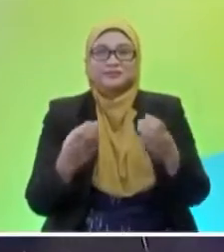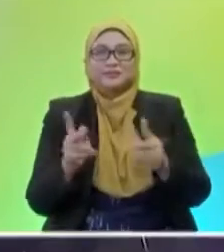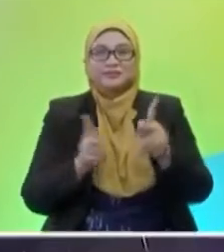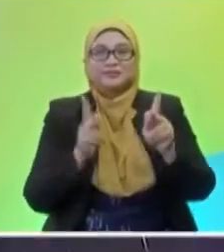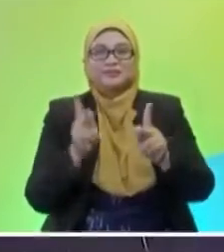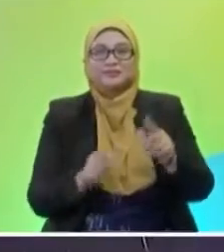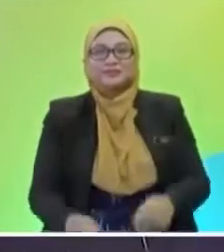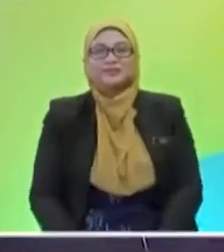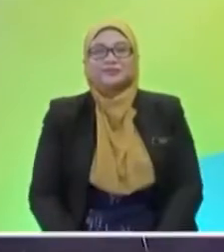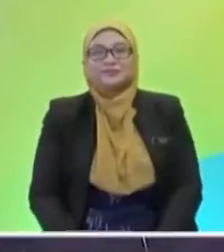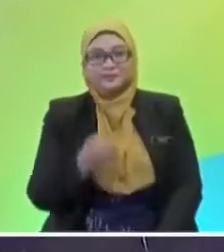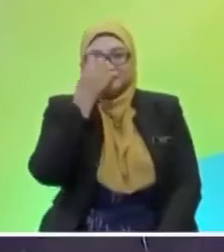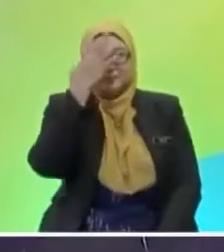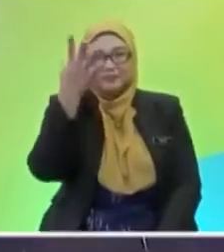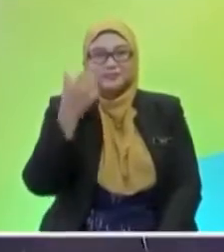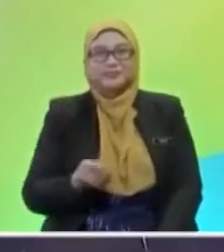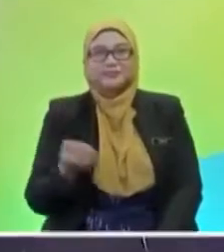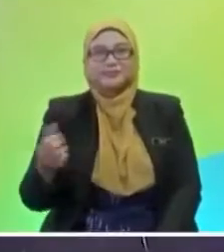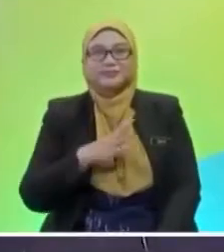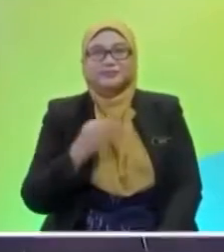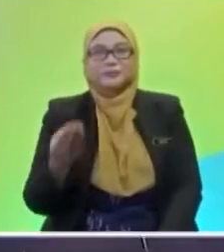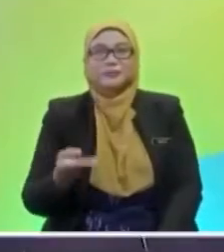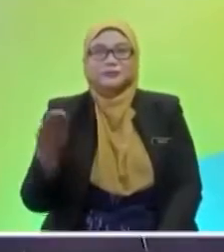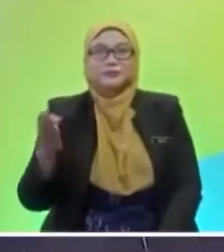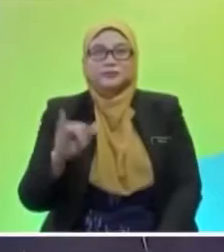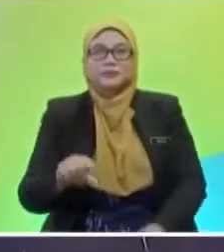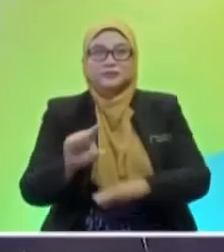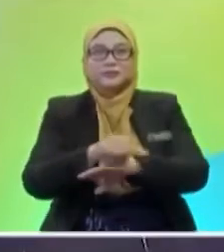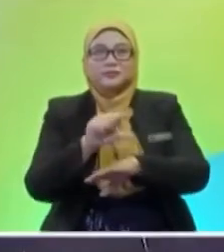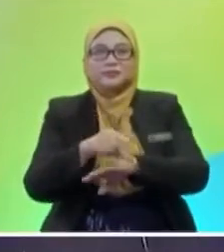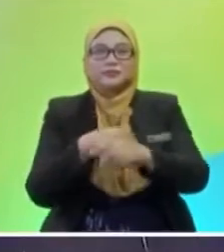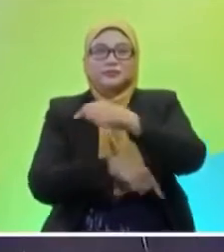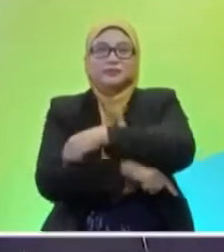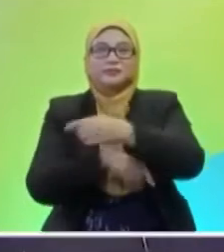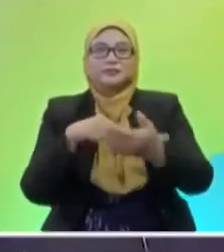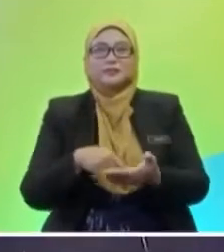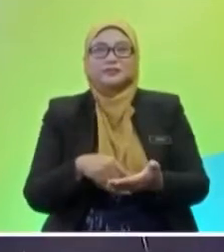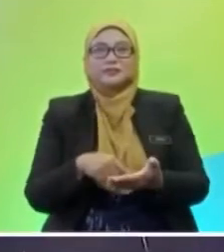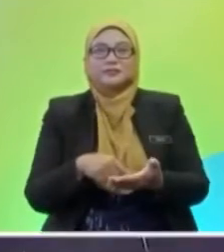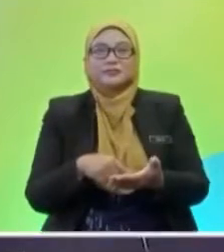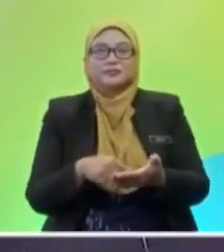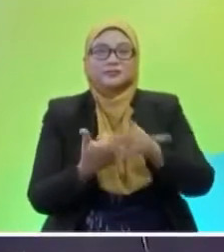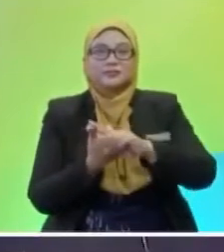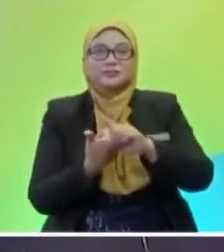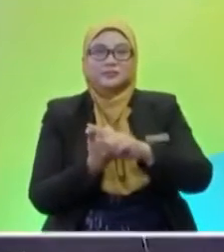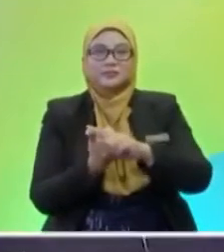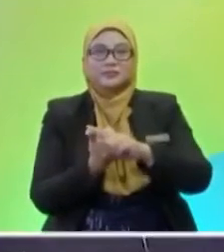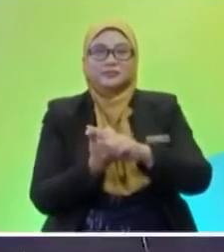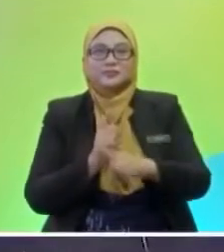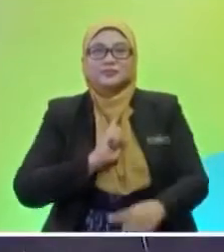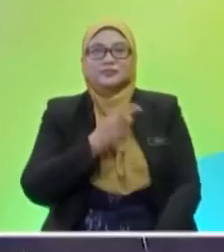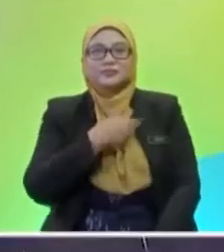alatan dan bahan yang kita akan gunakan pada hari ini. Okey. Okey, seterusnya. Okey, yang pertama, kita